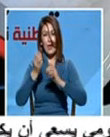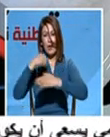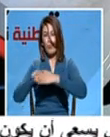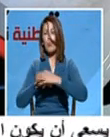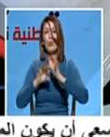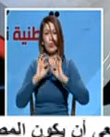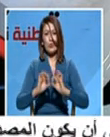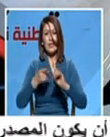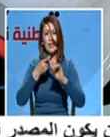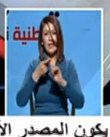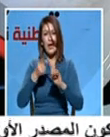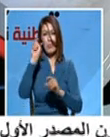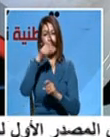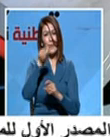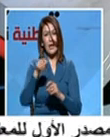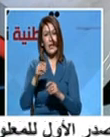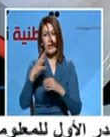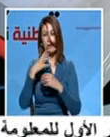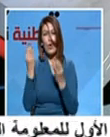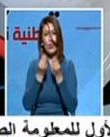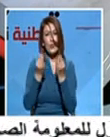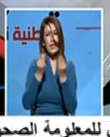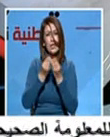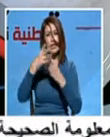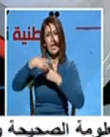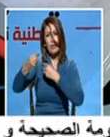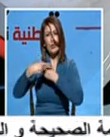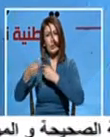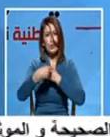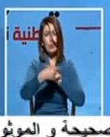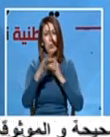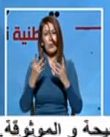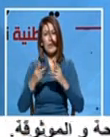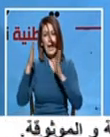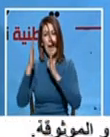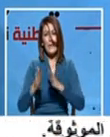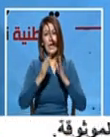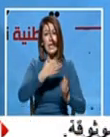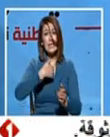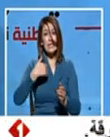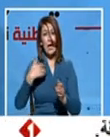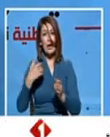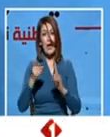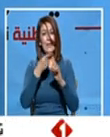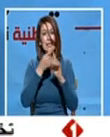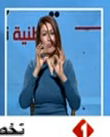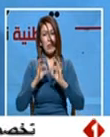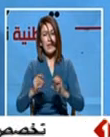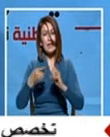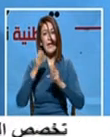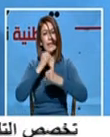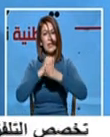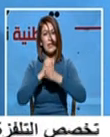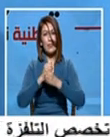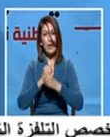امكانيه الفرق اللي قاعده وين ينجموا يمشيوا؟ ينجموا يمشيوا لمراكز الصحة الأساسية ولكن فما التنظيم